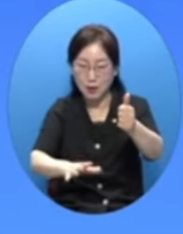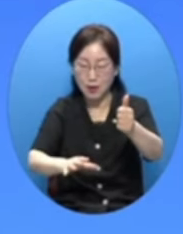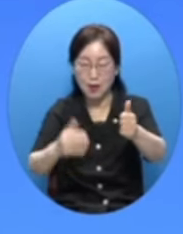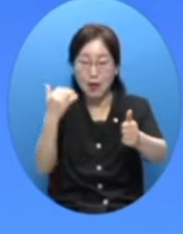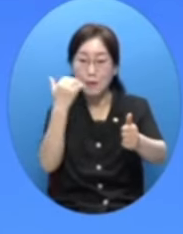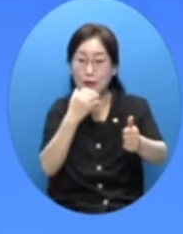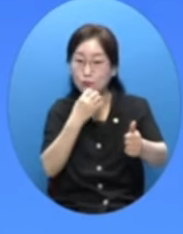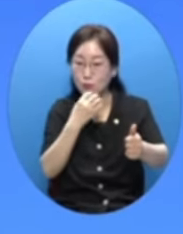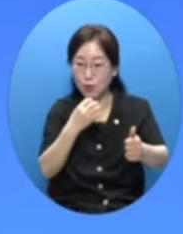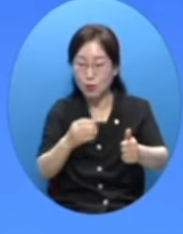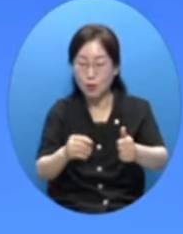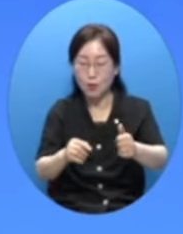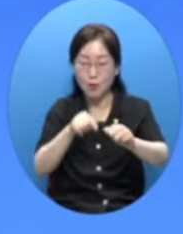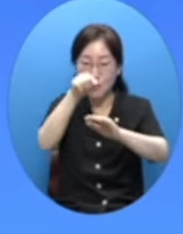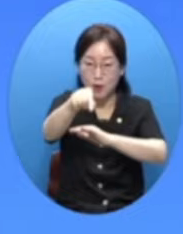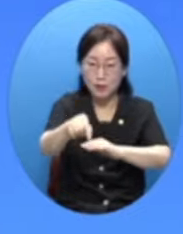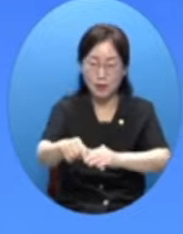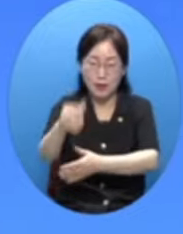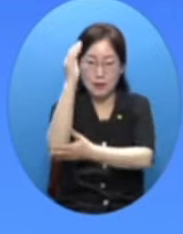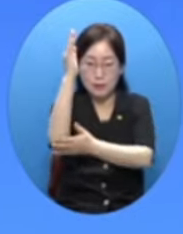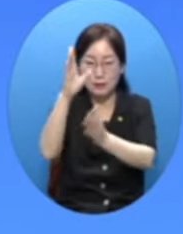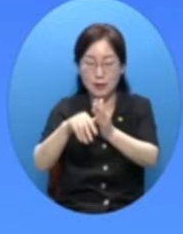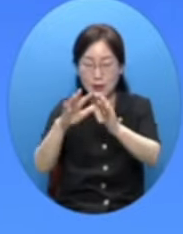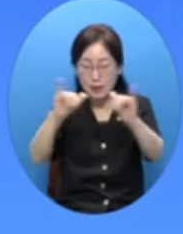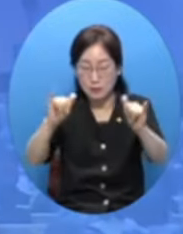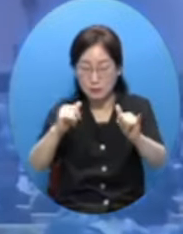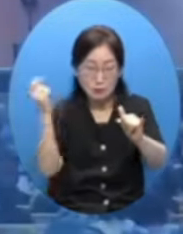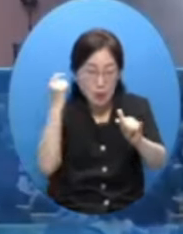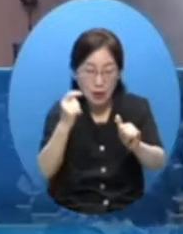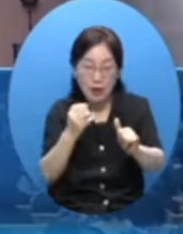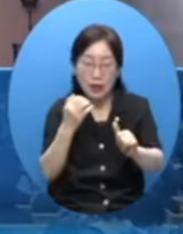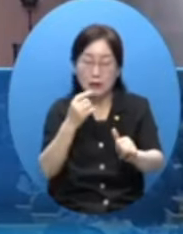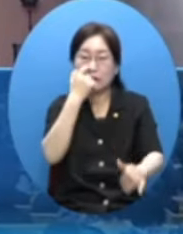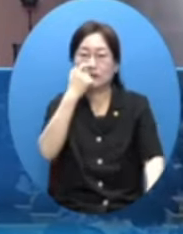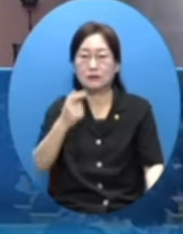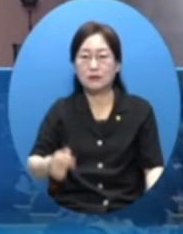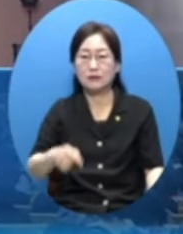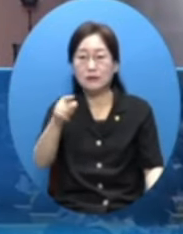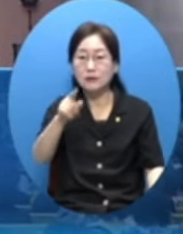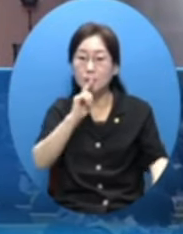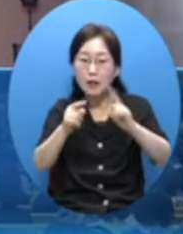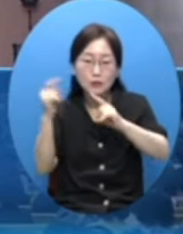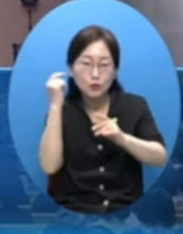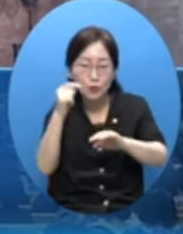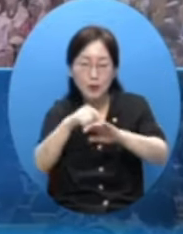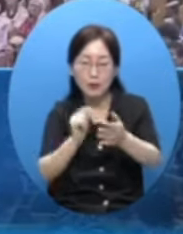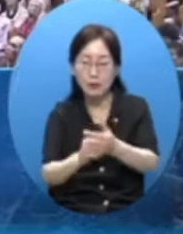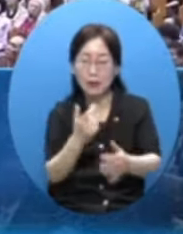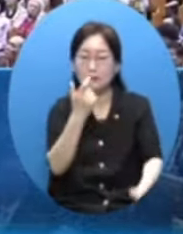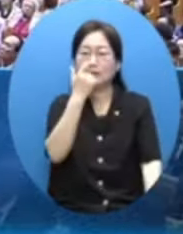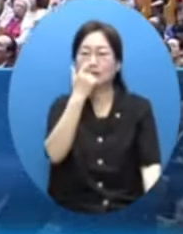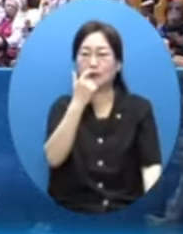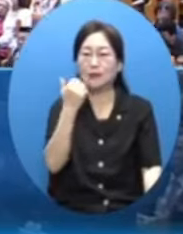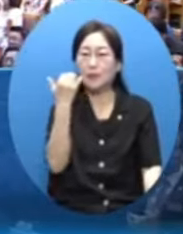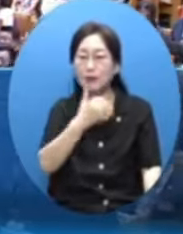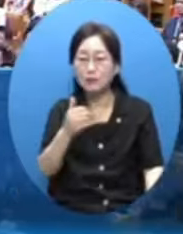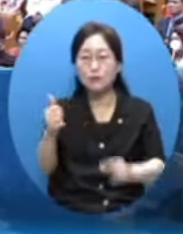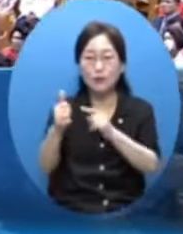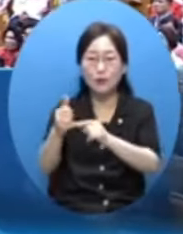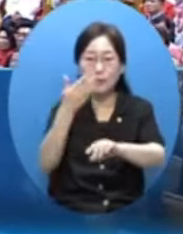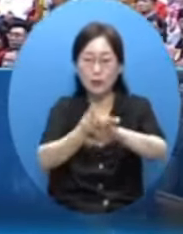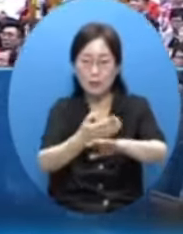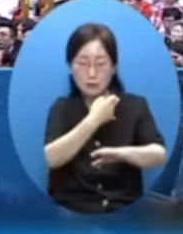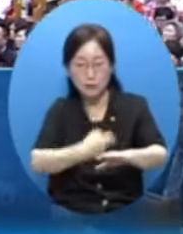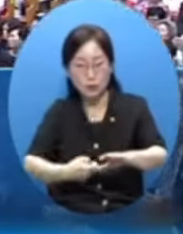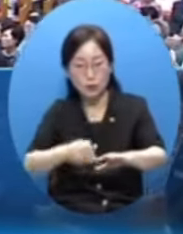찔렸습니다. 그래서 사도행전 2장 3절에 이같이 말씀했습니다. 그들이 이 말을 듣고 마음에 찔려 베드로와 다른 사도들에게